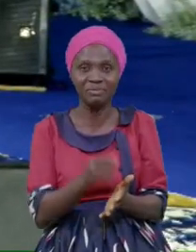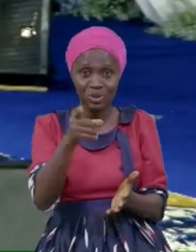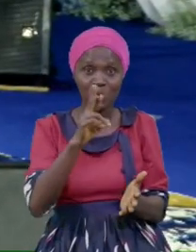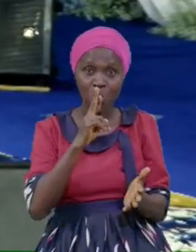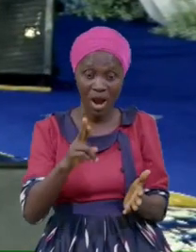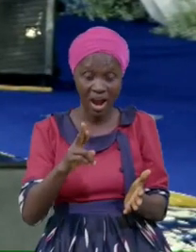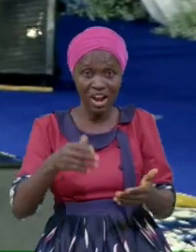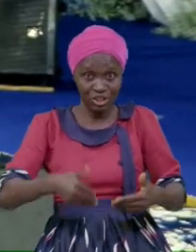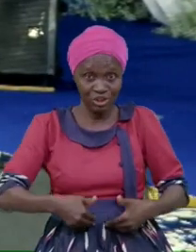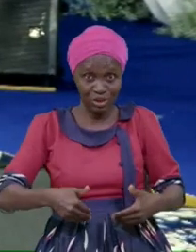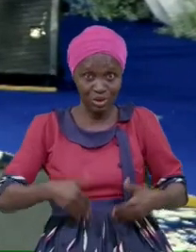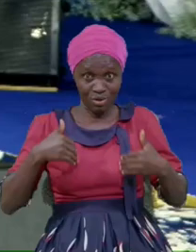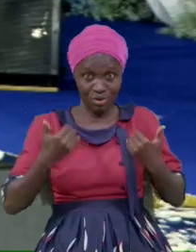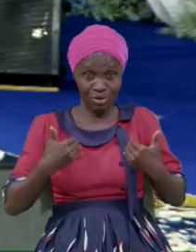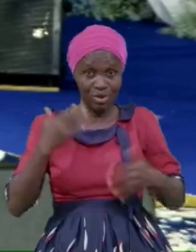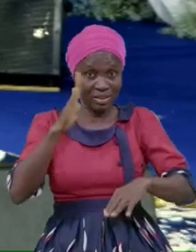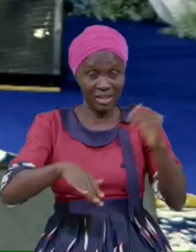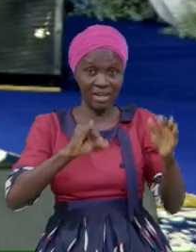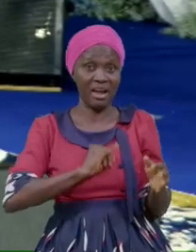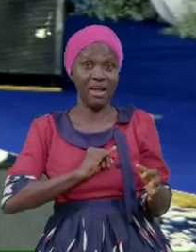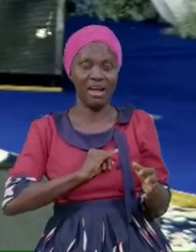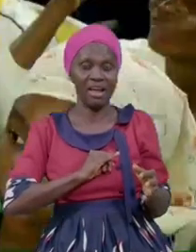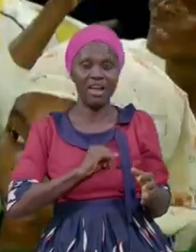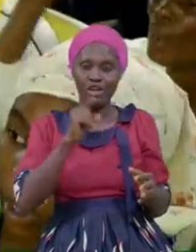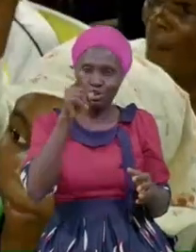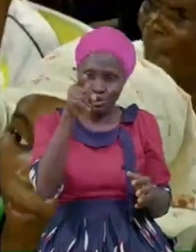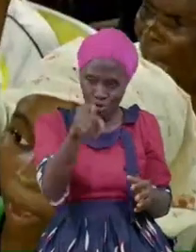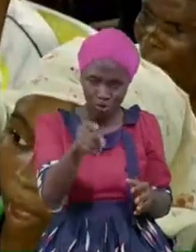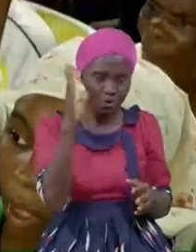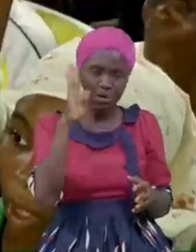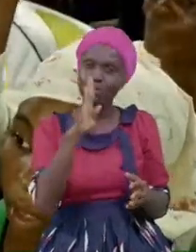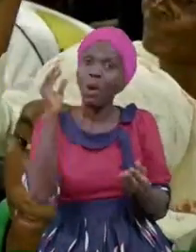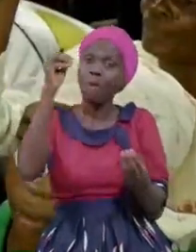puisque vous êtes plus jeune que moi, vous serez plus zélé que moi.